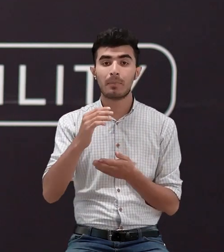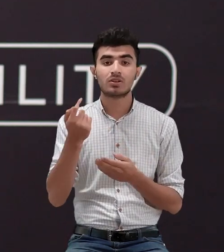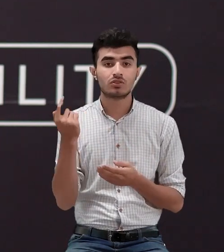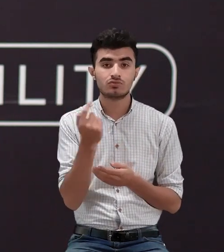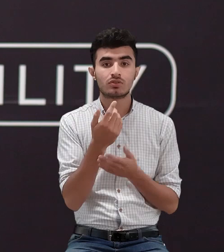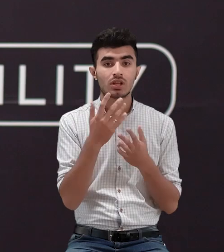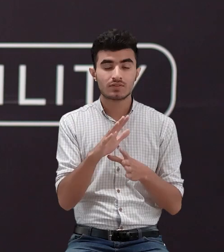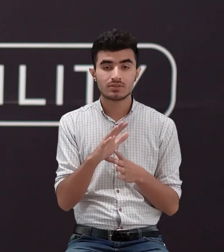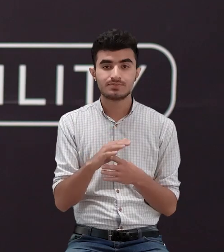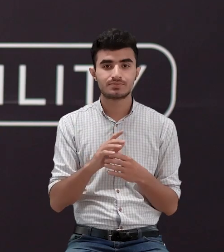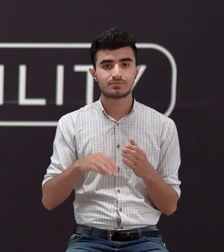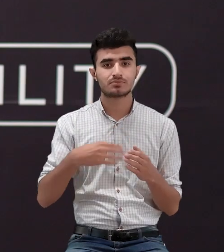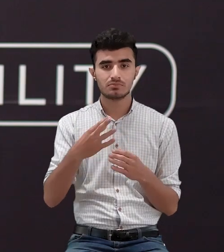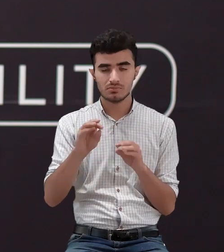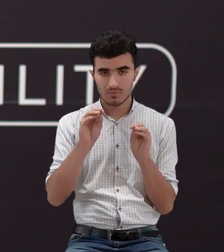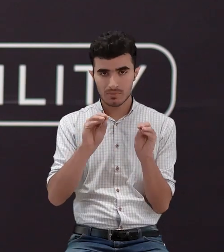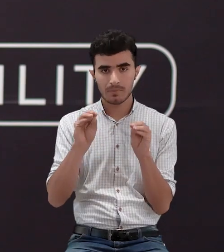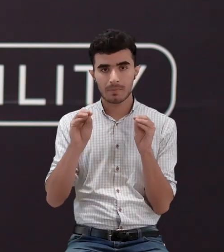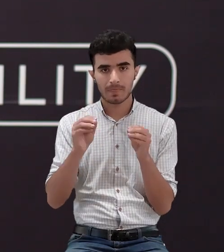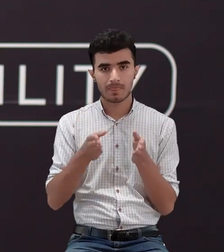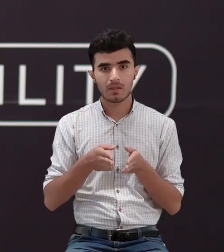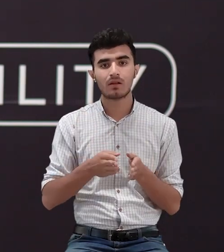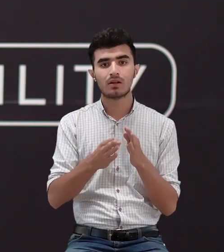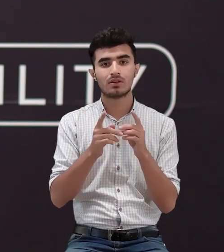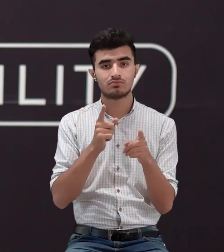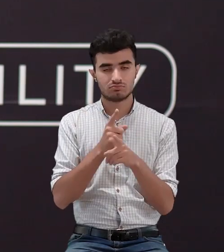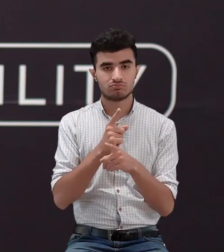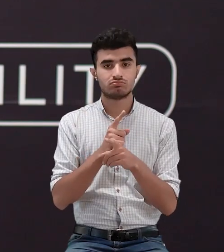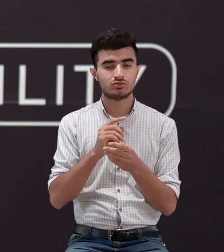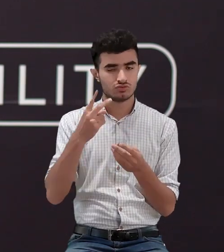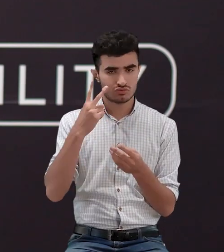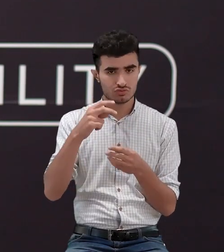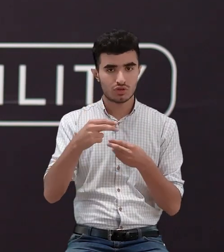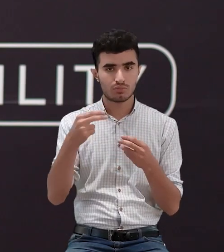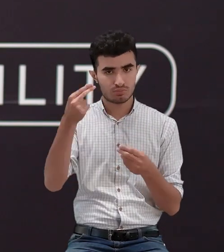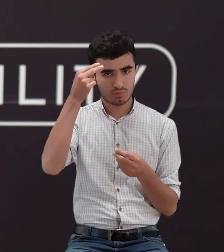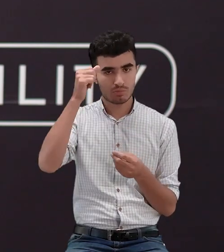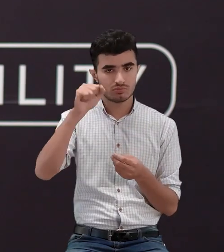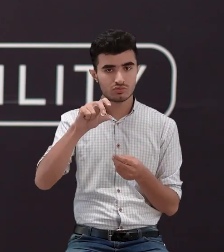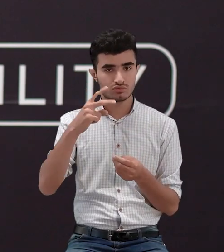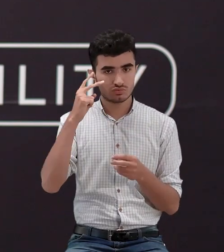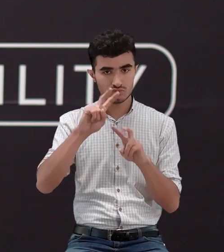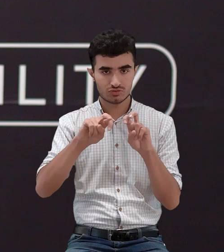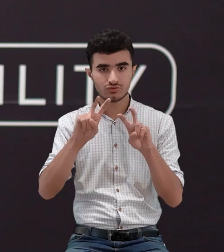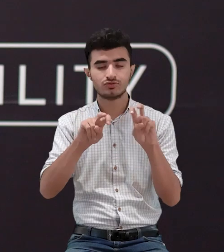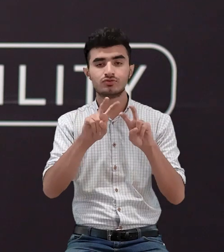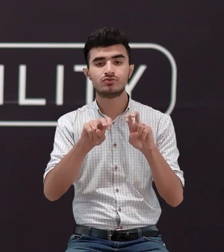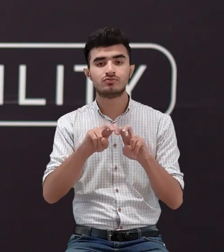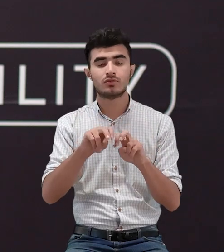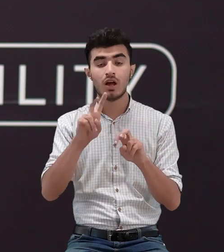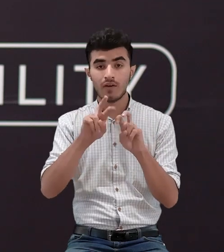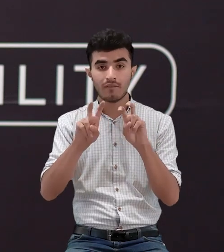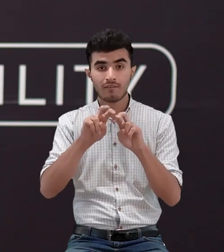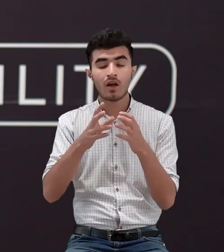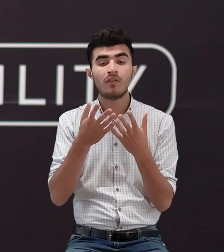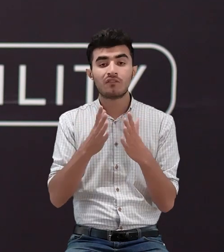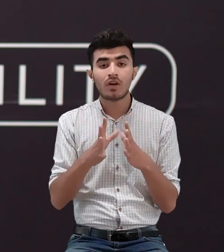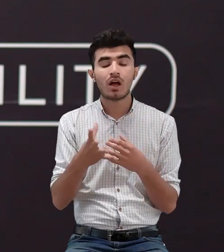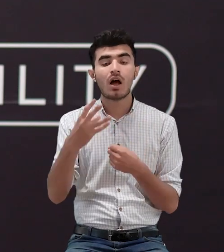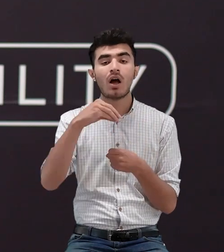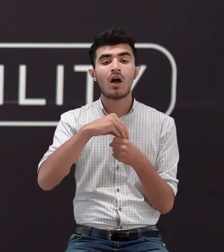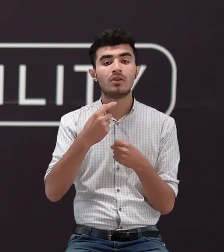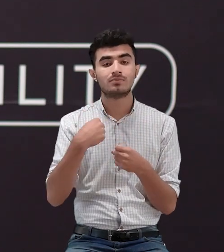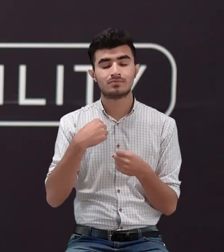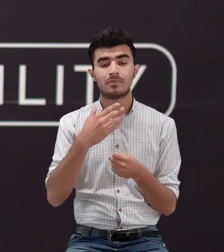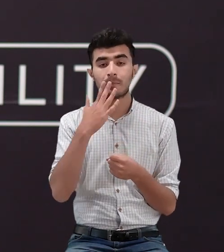जाते हैं, फिर उनको असेस किया जाता है, डायग्नोज किया जाता है. अब उस डायग्नोसिस में जहाँ तक मेरा सवाल है, क्योंकि